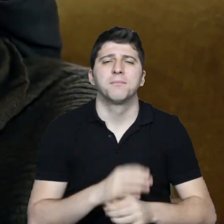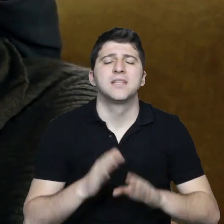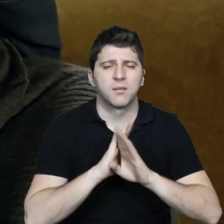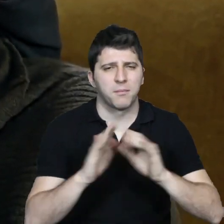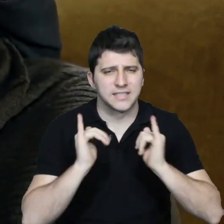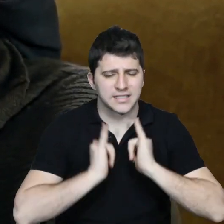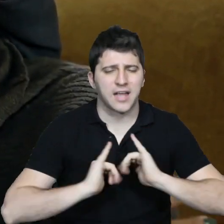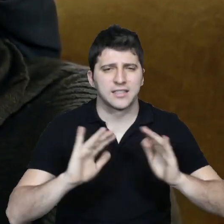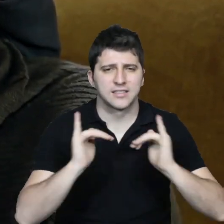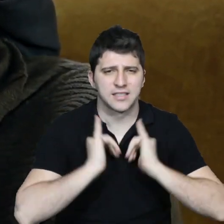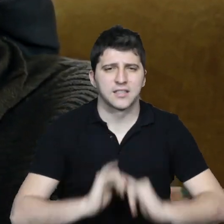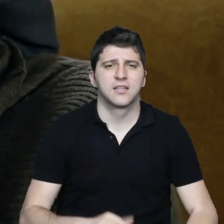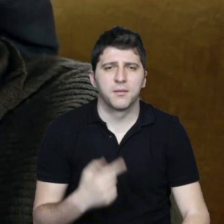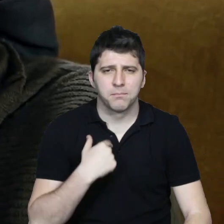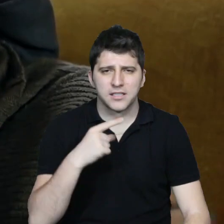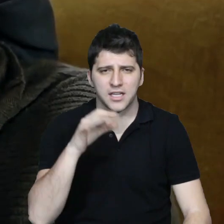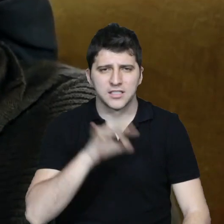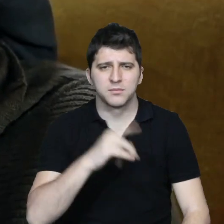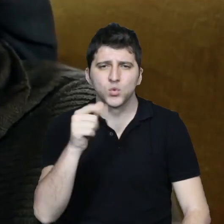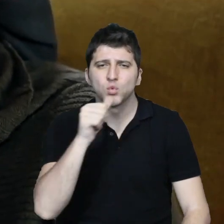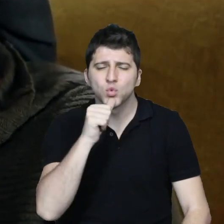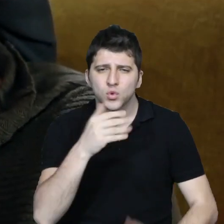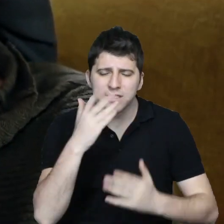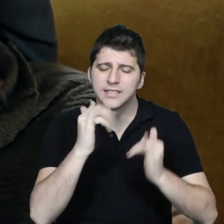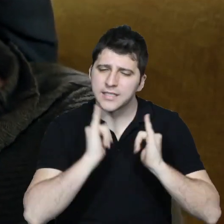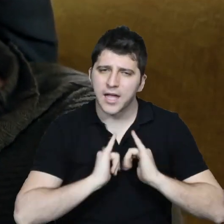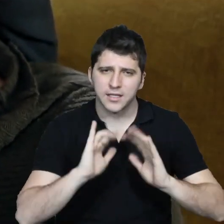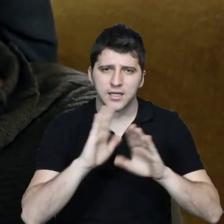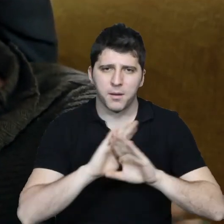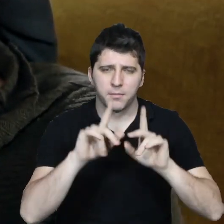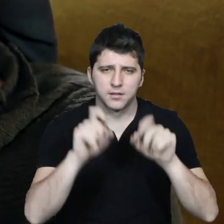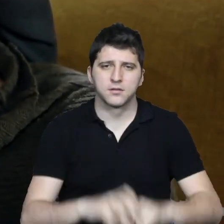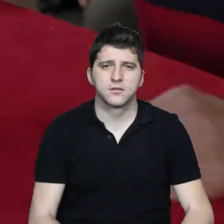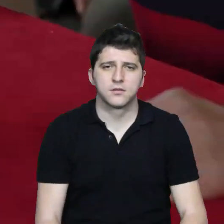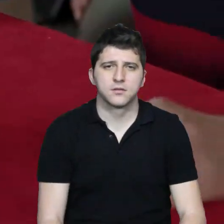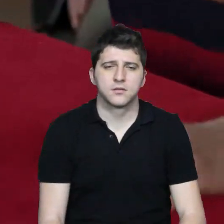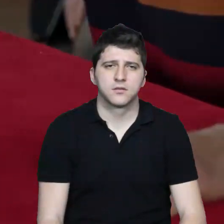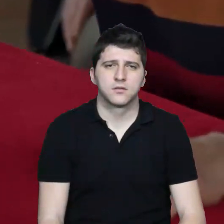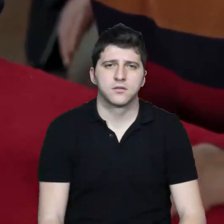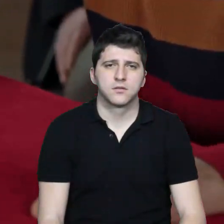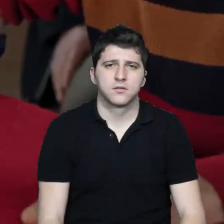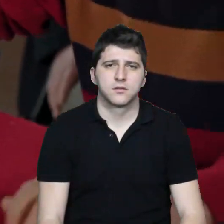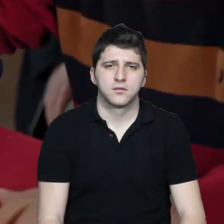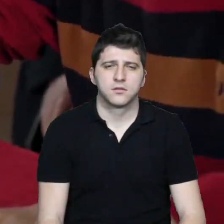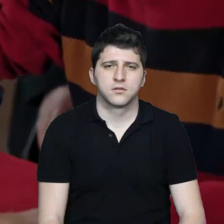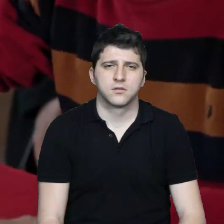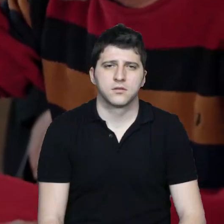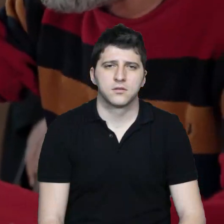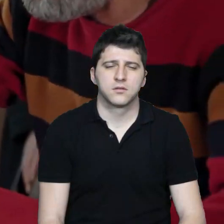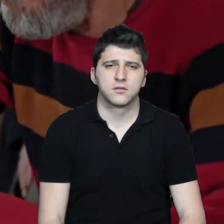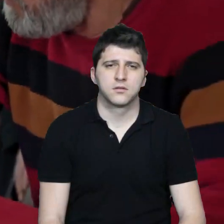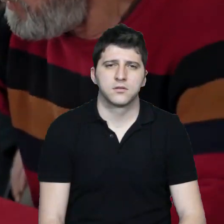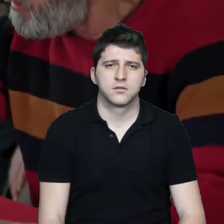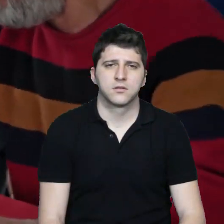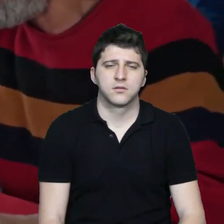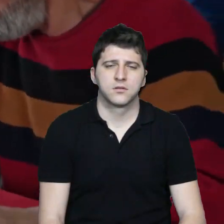Tamam, sakinleş. Ben sana şimdi bir su falan getiririm, sakinleşirsin, tamam mı? Kahvede Yaşar bir adamın tansiyonunu